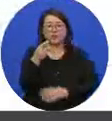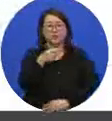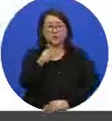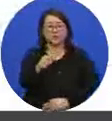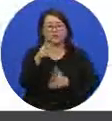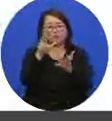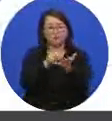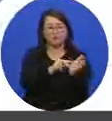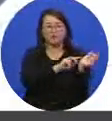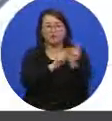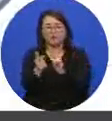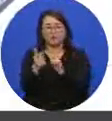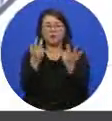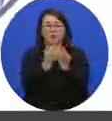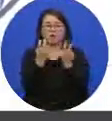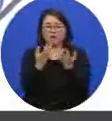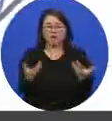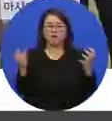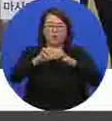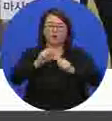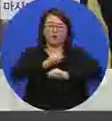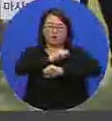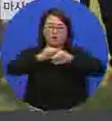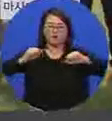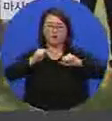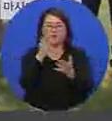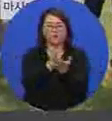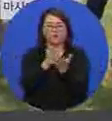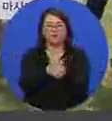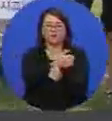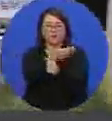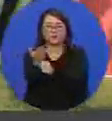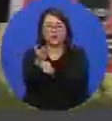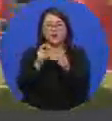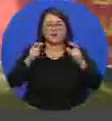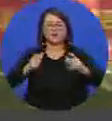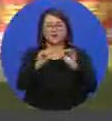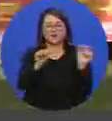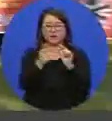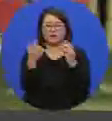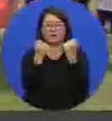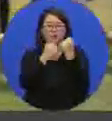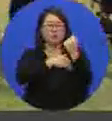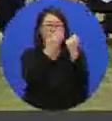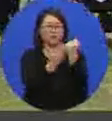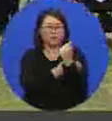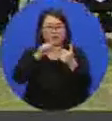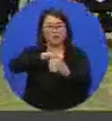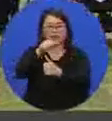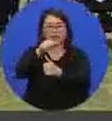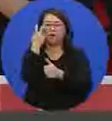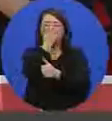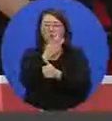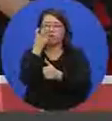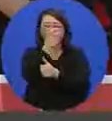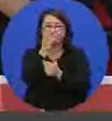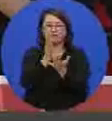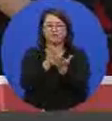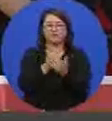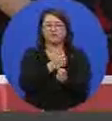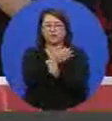문제점과 제도 보완책을 포괄적으로 보도해 지역 주민들의 건강권 문제와 환경관리에 경종을 울렸다고